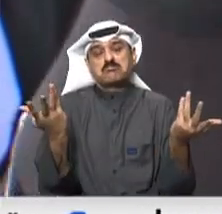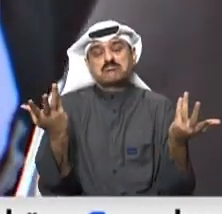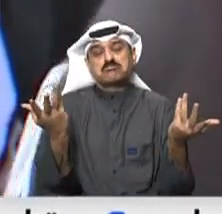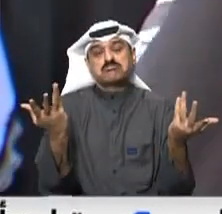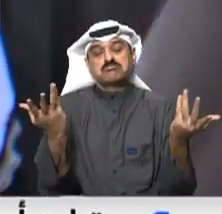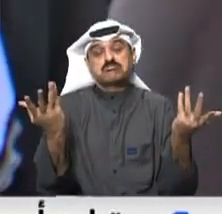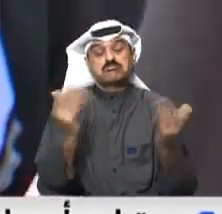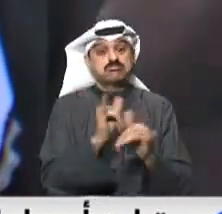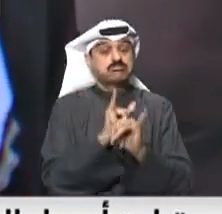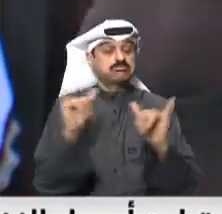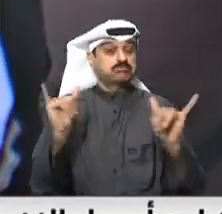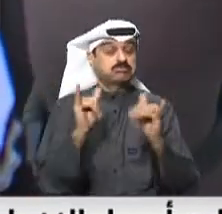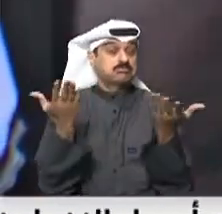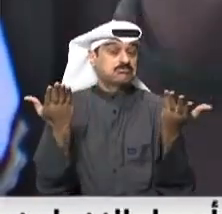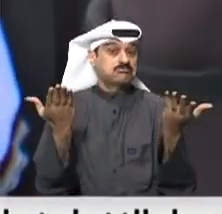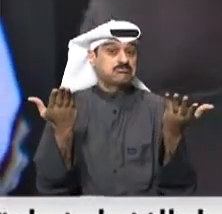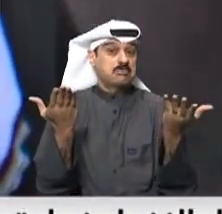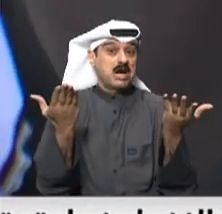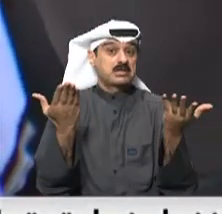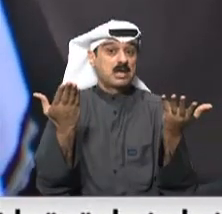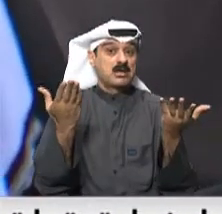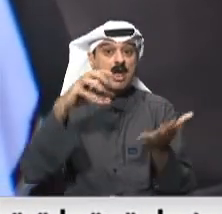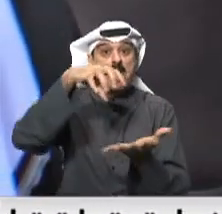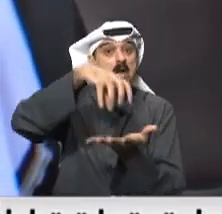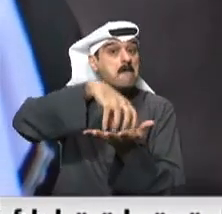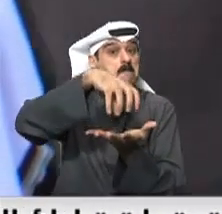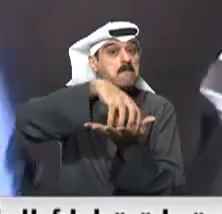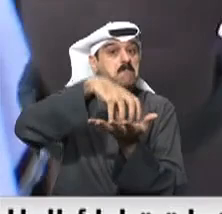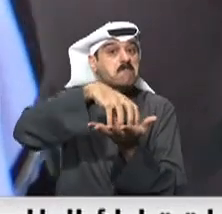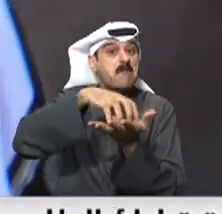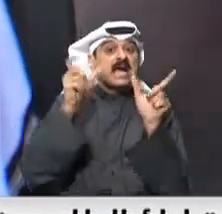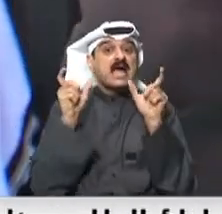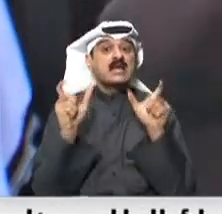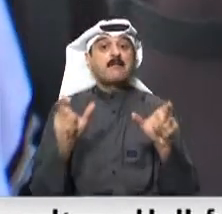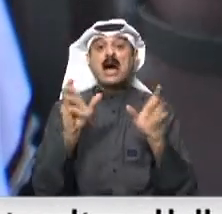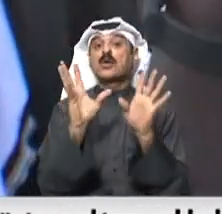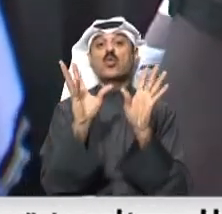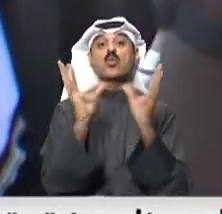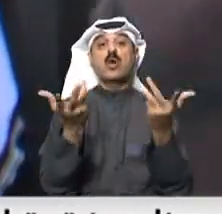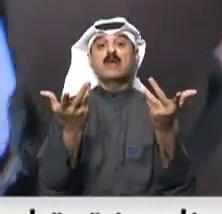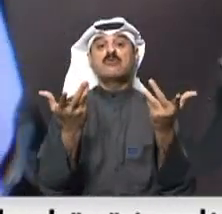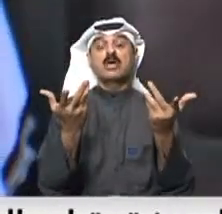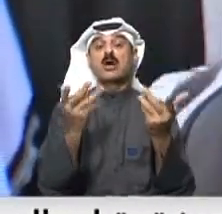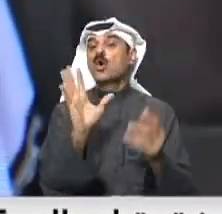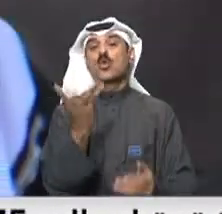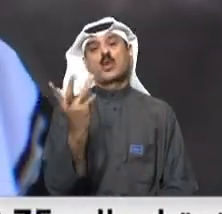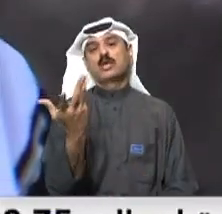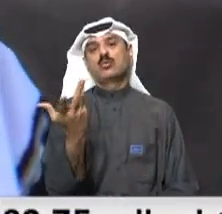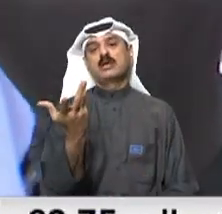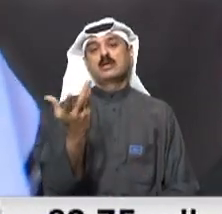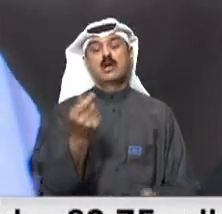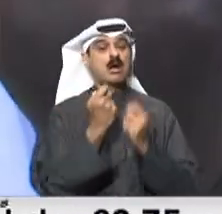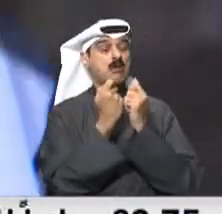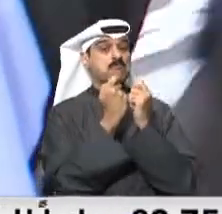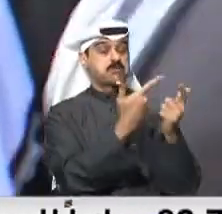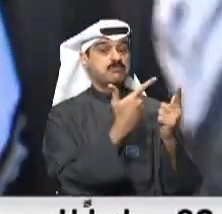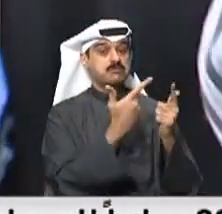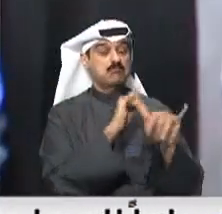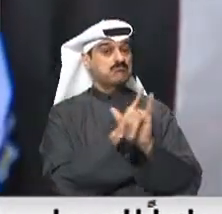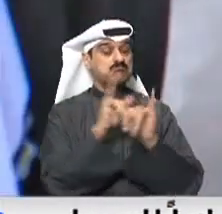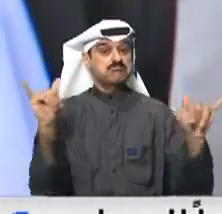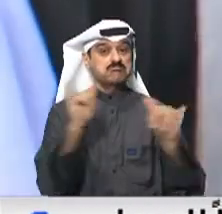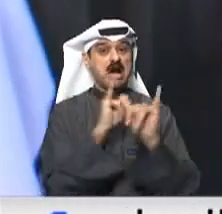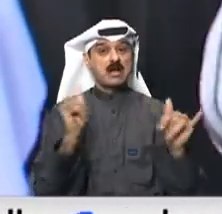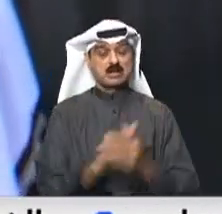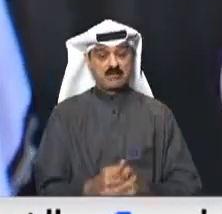انا انا انا وين اروح ل اذا بدي انزح اول حاجه اول حاجه في في اشياء كثيره تمنعني كمان عن نزوح